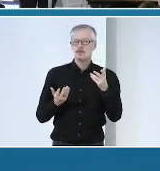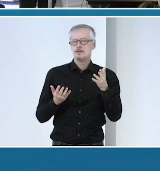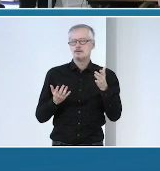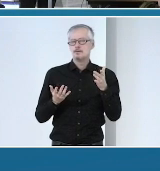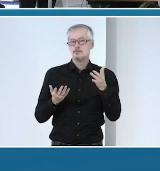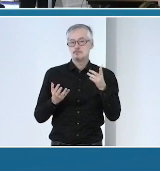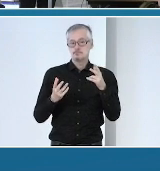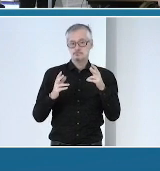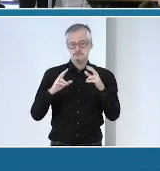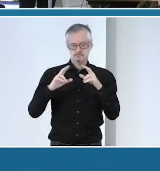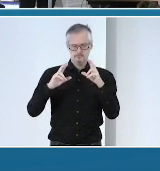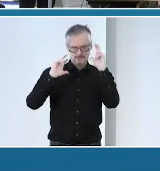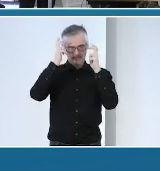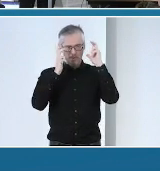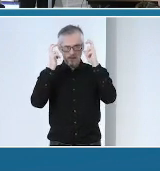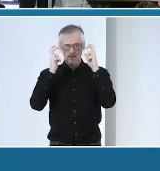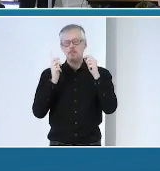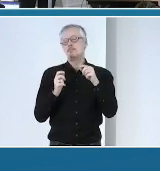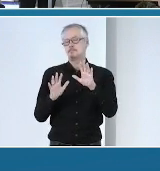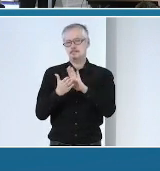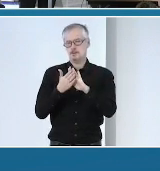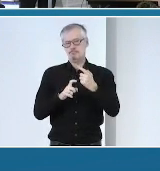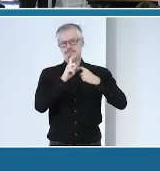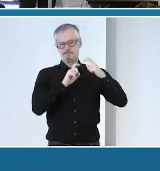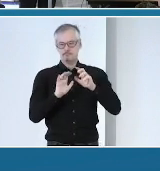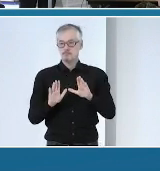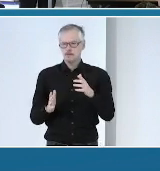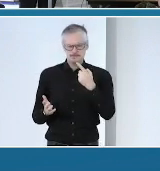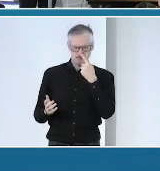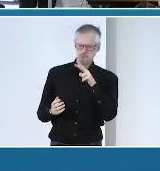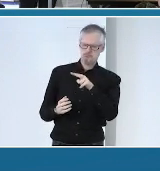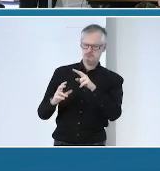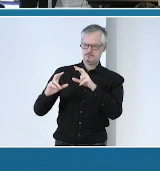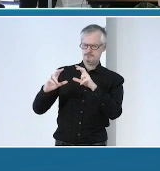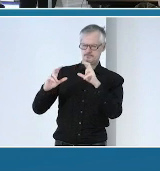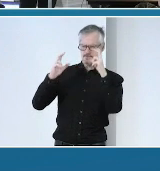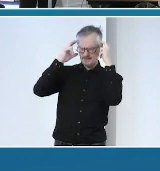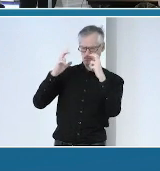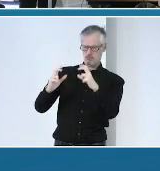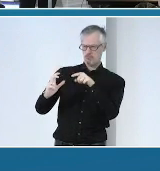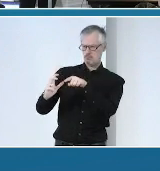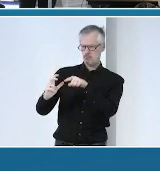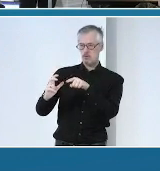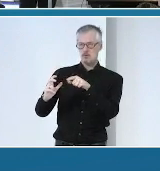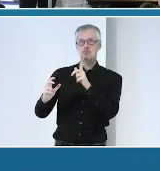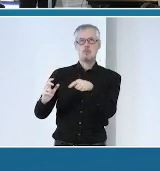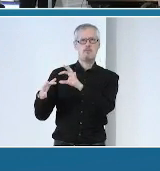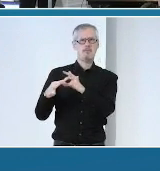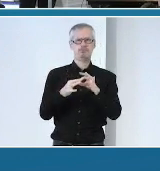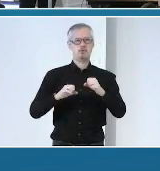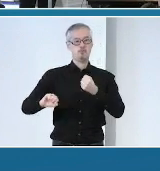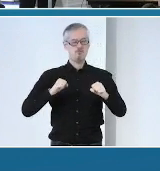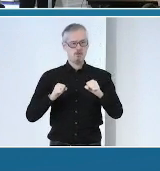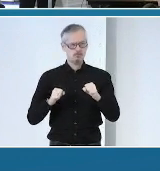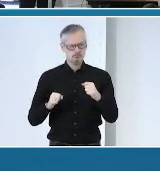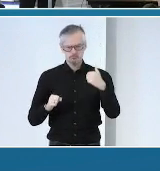est lié, parce qu'on s'est demandé pourquoi cet appareil vestibulaire, qui concerne le mouvement, il est dans